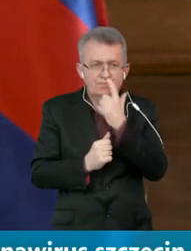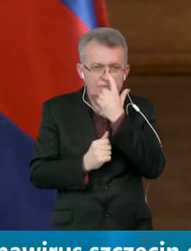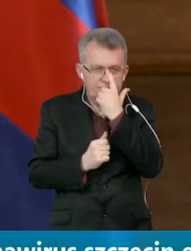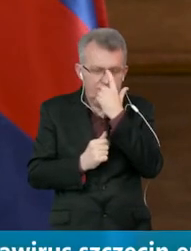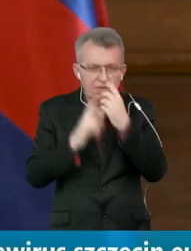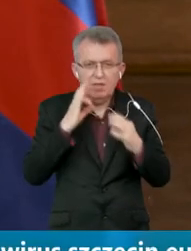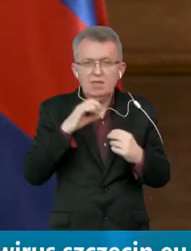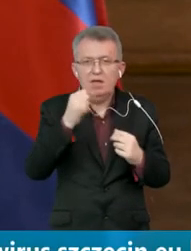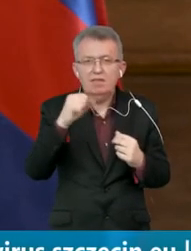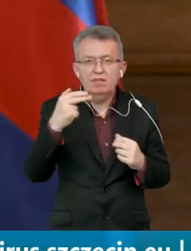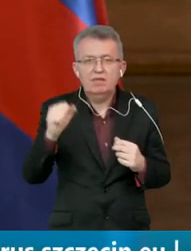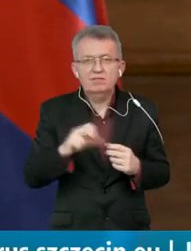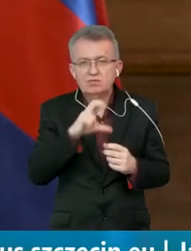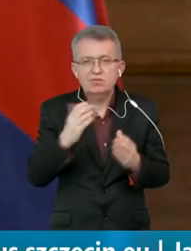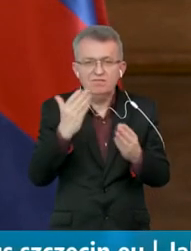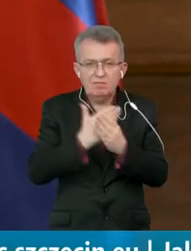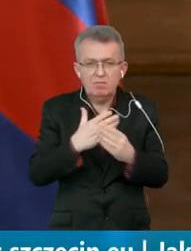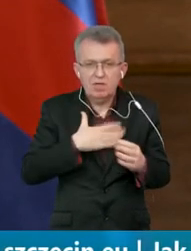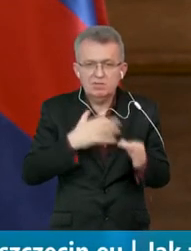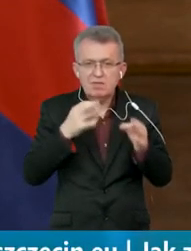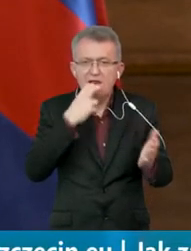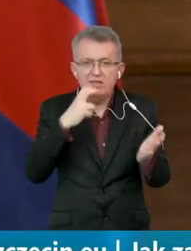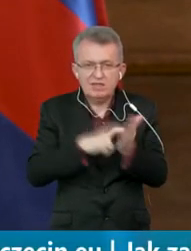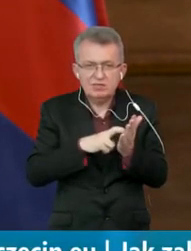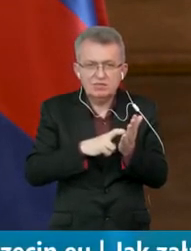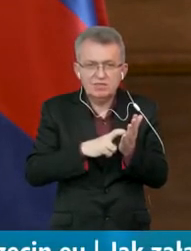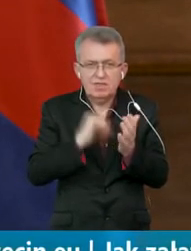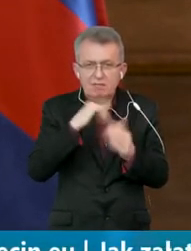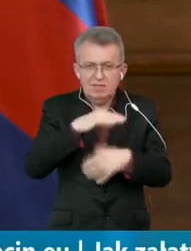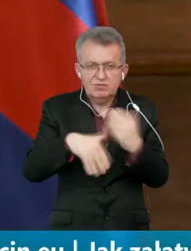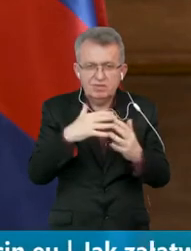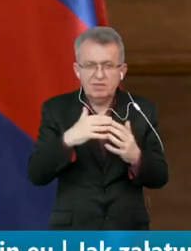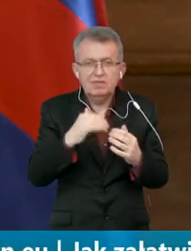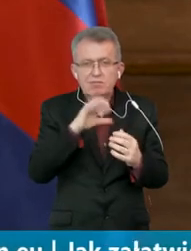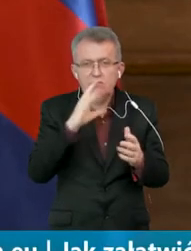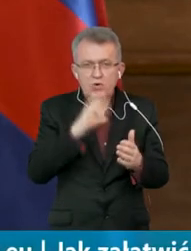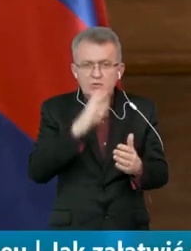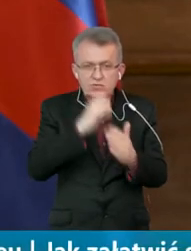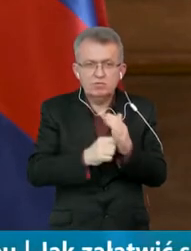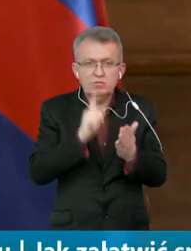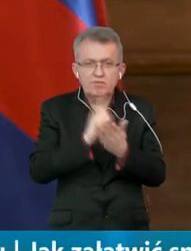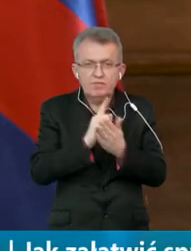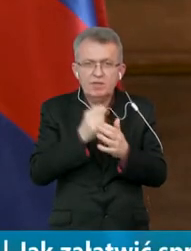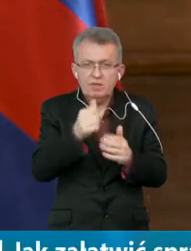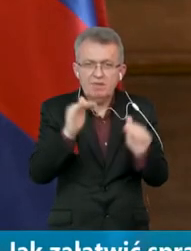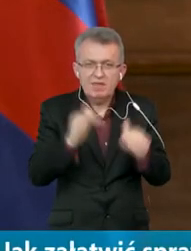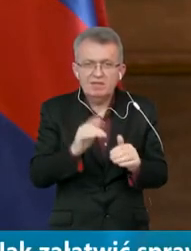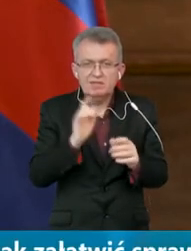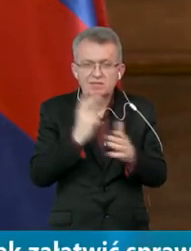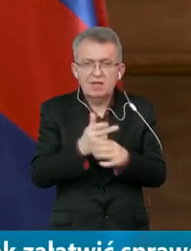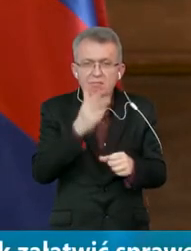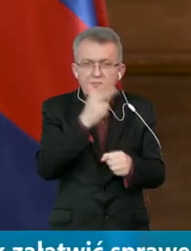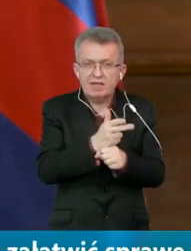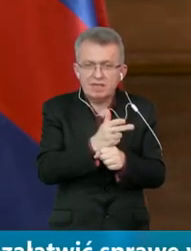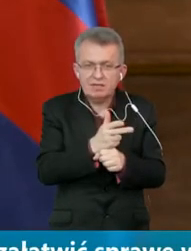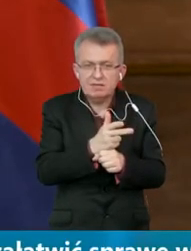Pani Anna, czy firmy mające samochody elektryczne i hybrydowe będą mogły skorzystać z obniżonego abonamentu strefy płatnego